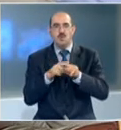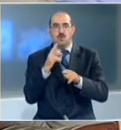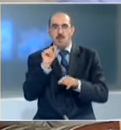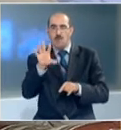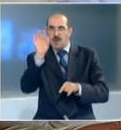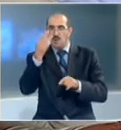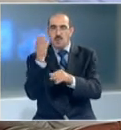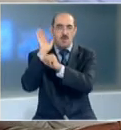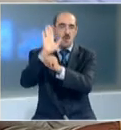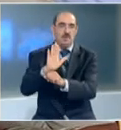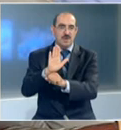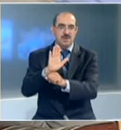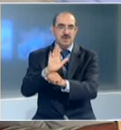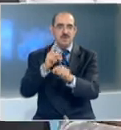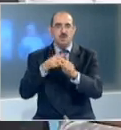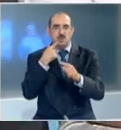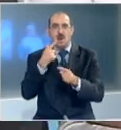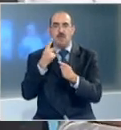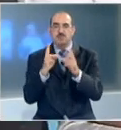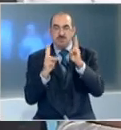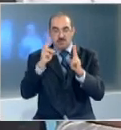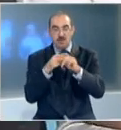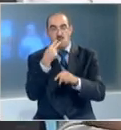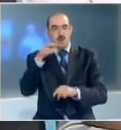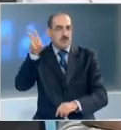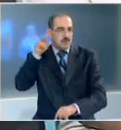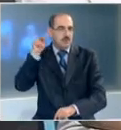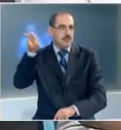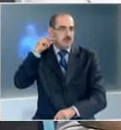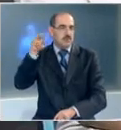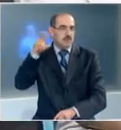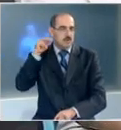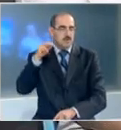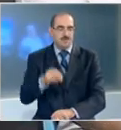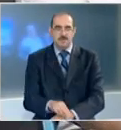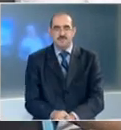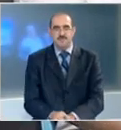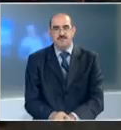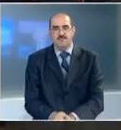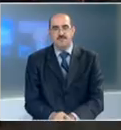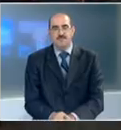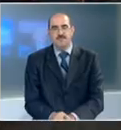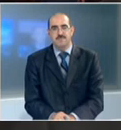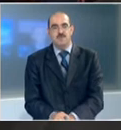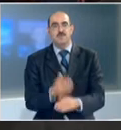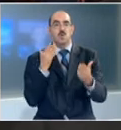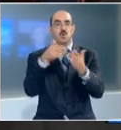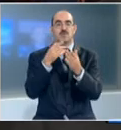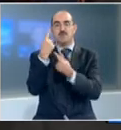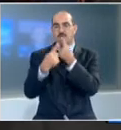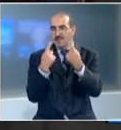أسماع الحضور في تداولها على الركح بأصيل الألحان وعذب الأصوات. الهدف من هذا المهرجان